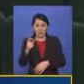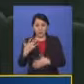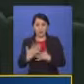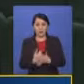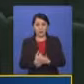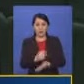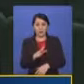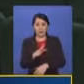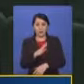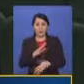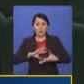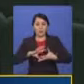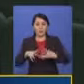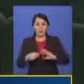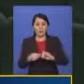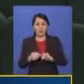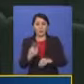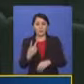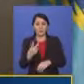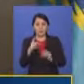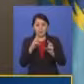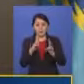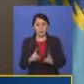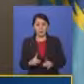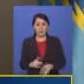күні Тайынша ауданында да 2 адам өрттен зардап